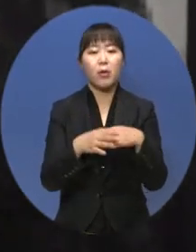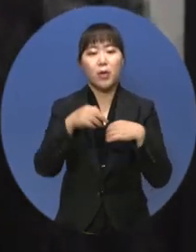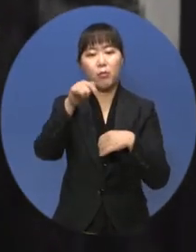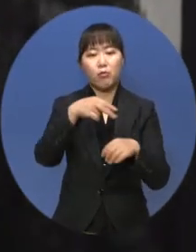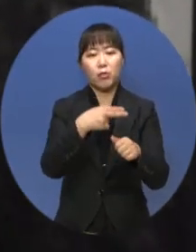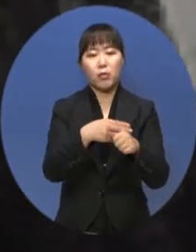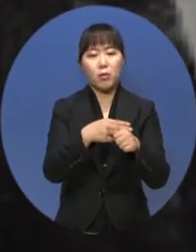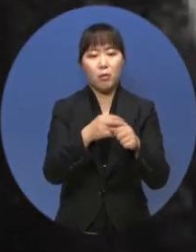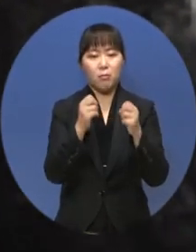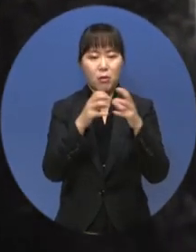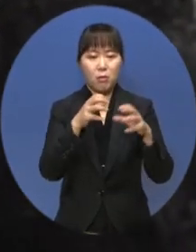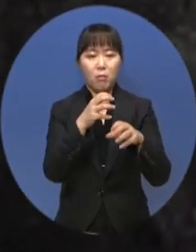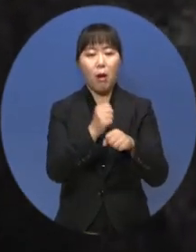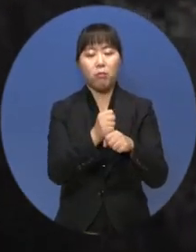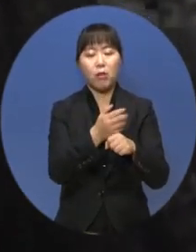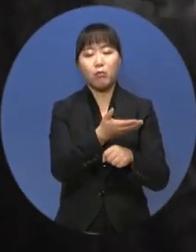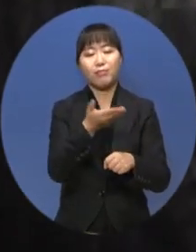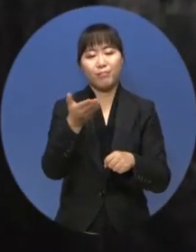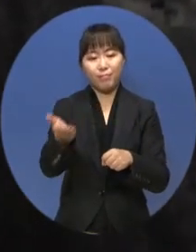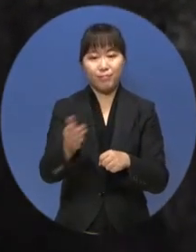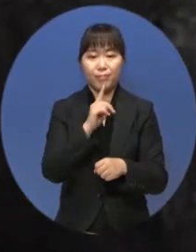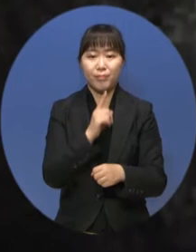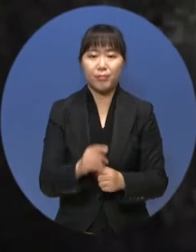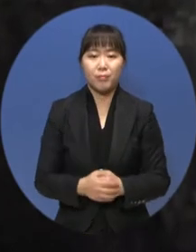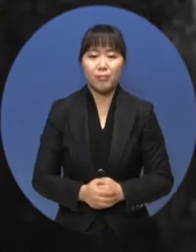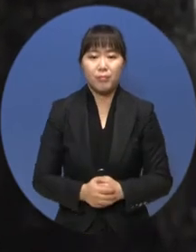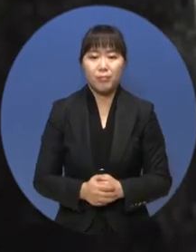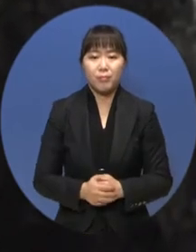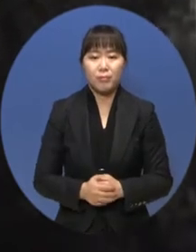선생이 폭탄을 구해주겠다고 말했습니다.